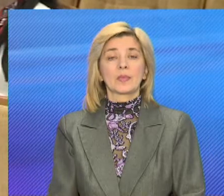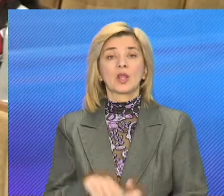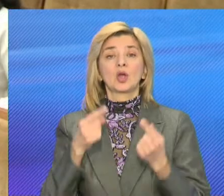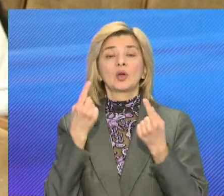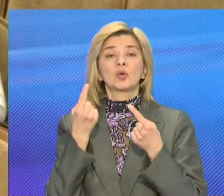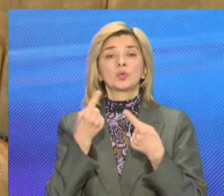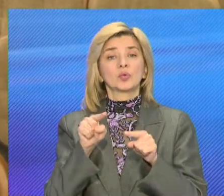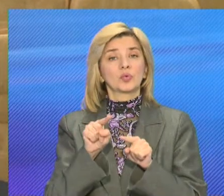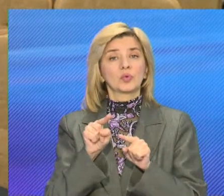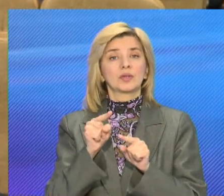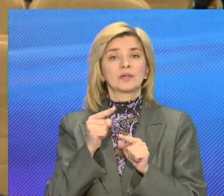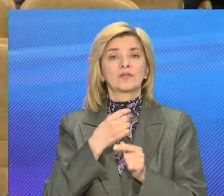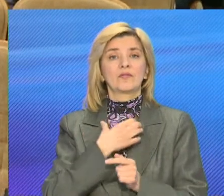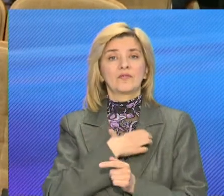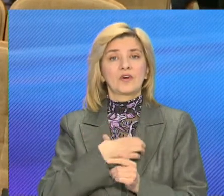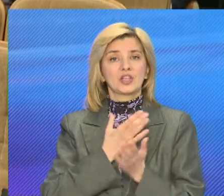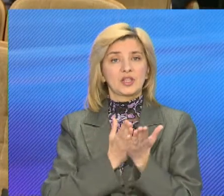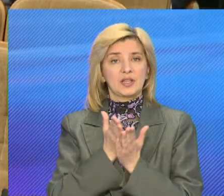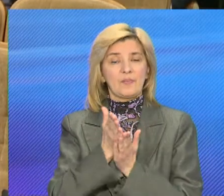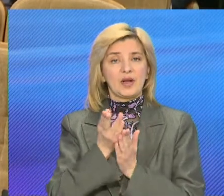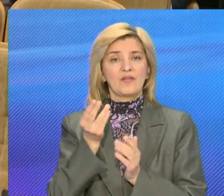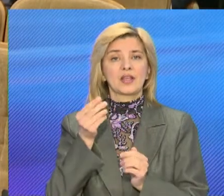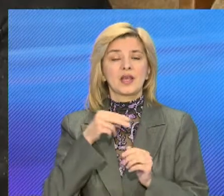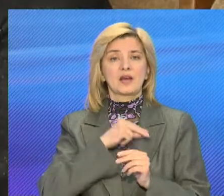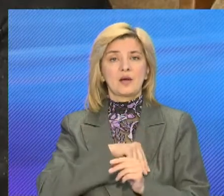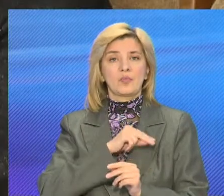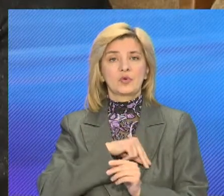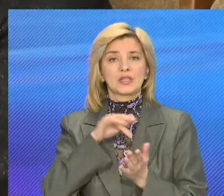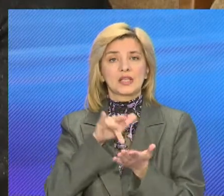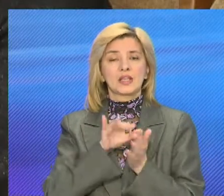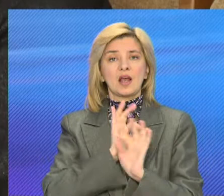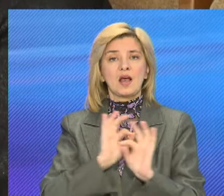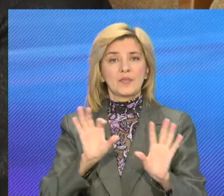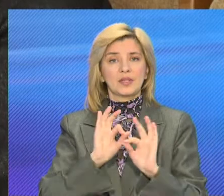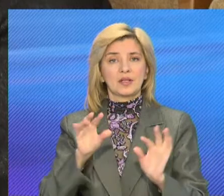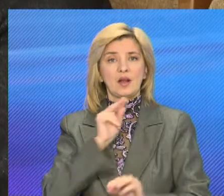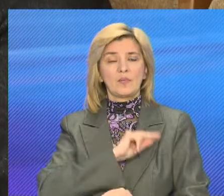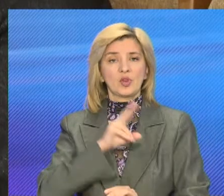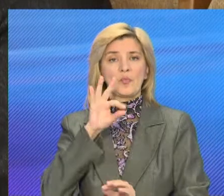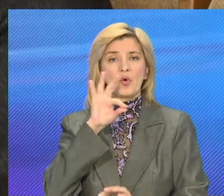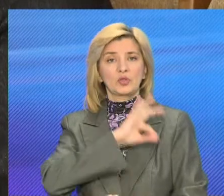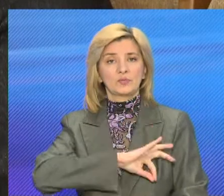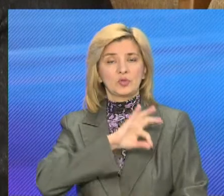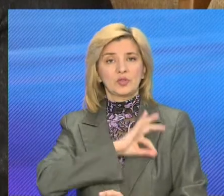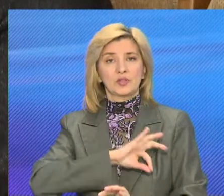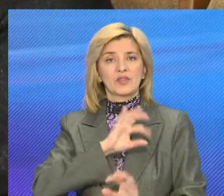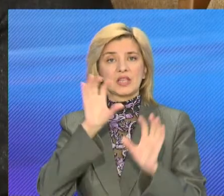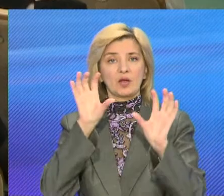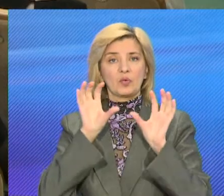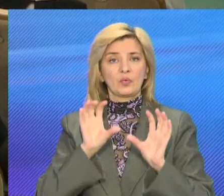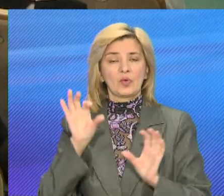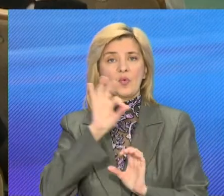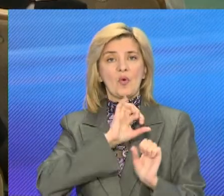Другие не меньше важные накерунок працы центра – проведение тлумачальной работы по пытаниях применения законодавства об обороне персональных